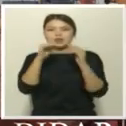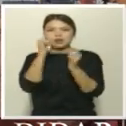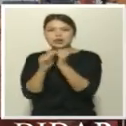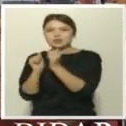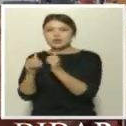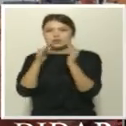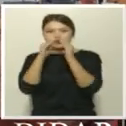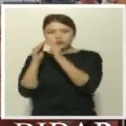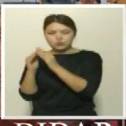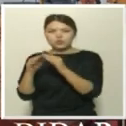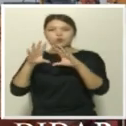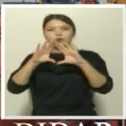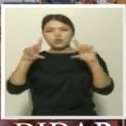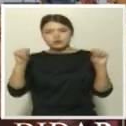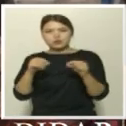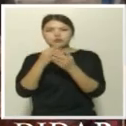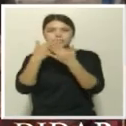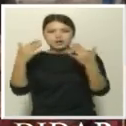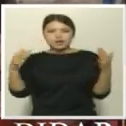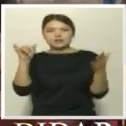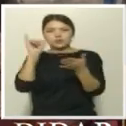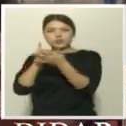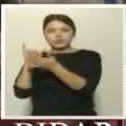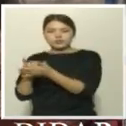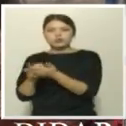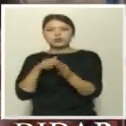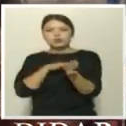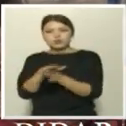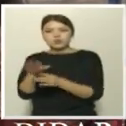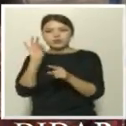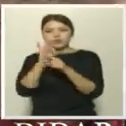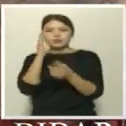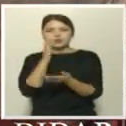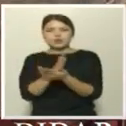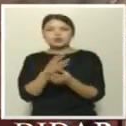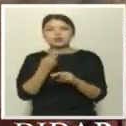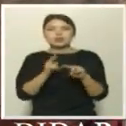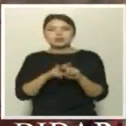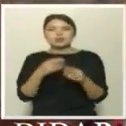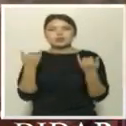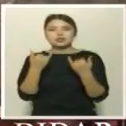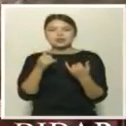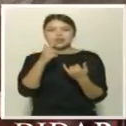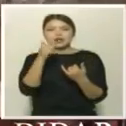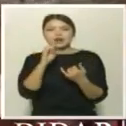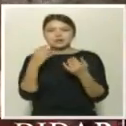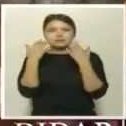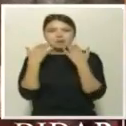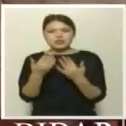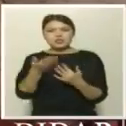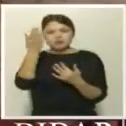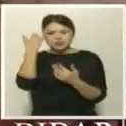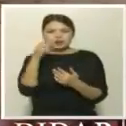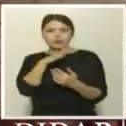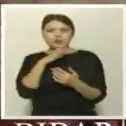крупных предприятий. Это будет способствовать предотвращению нештатных ситуаций и исключению риска остановок подачи газа как стратегически